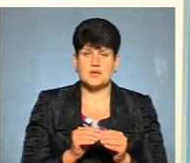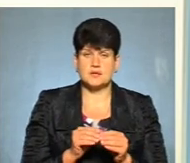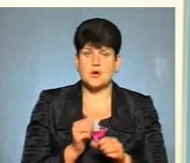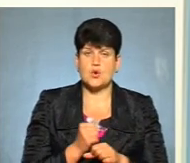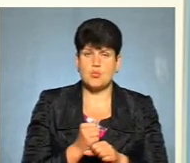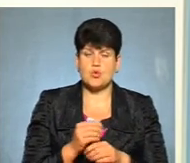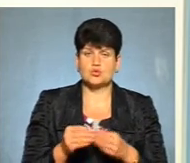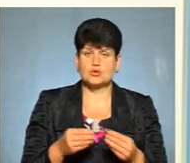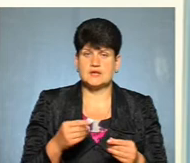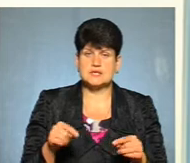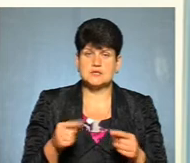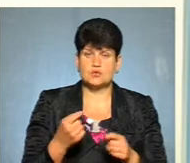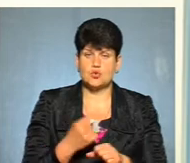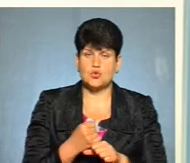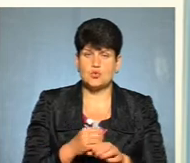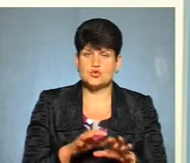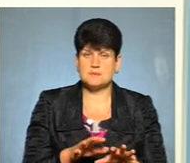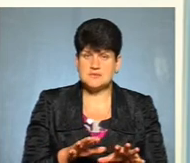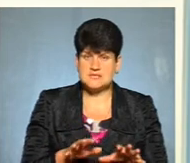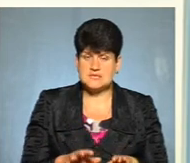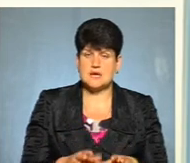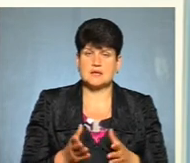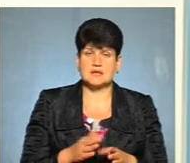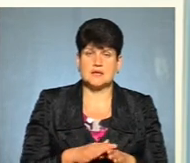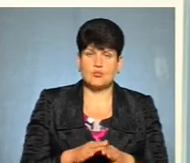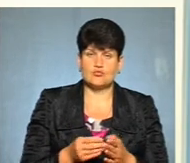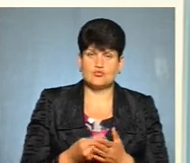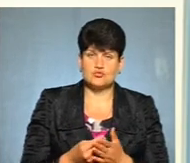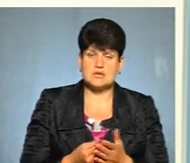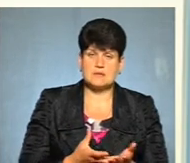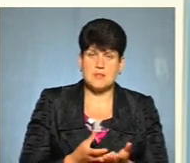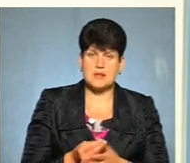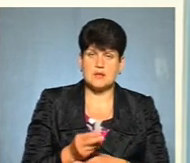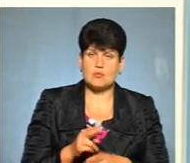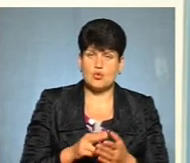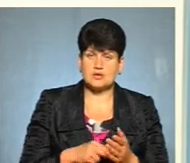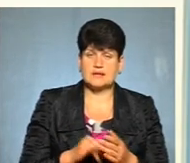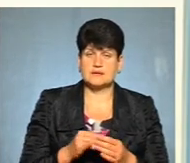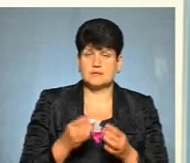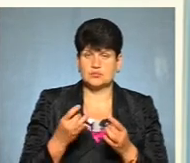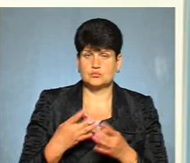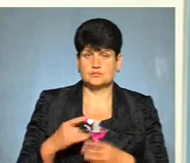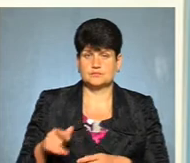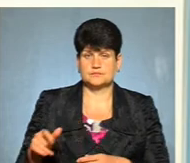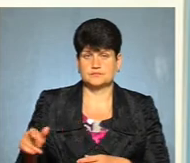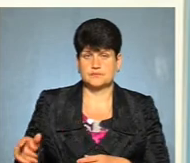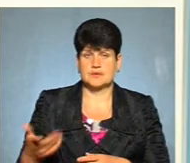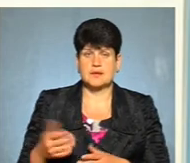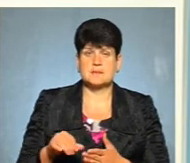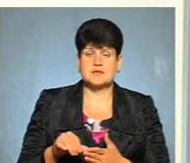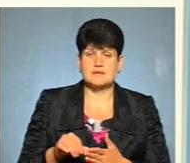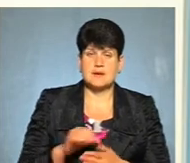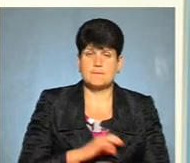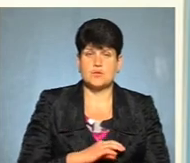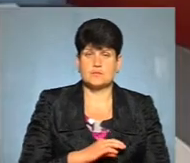які створюють робочі місця, які наповнюють бюджет, платять податки, і наймані працівники, яких представляє